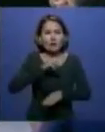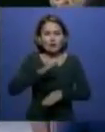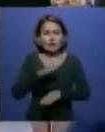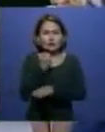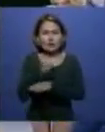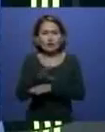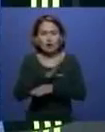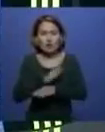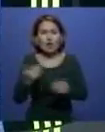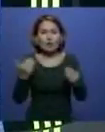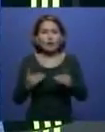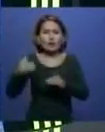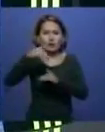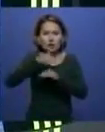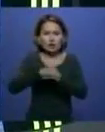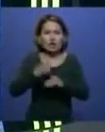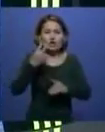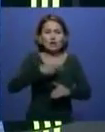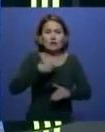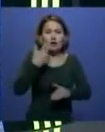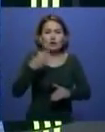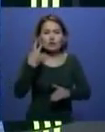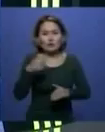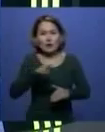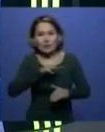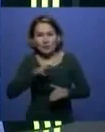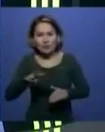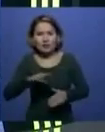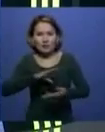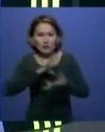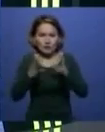Бүгін кешкі 23:20-да Хабар арнасынан дала батырлар турнирін толық